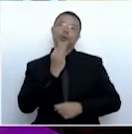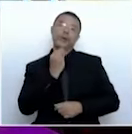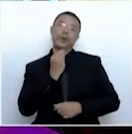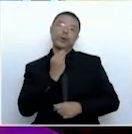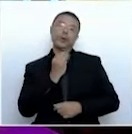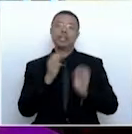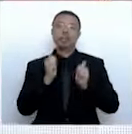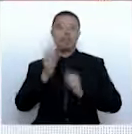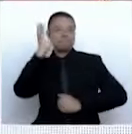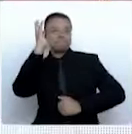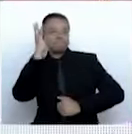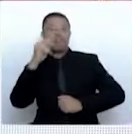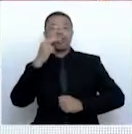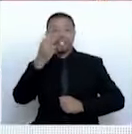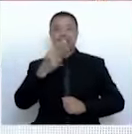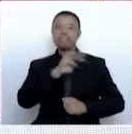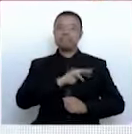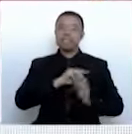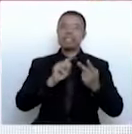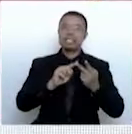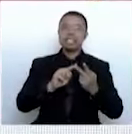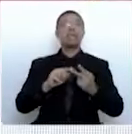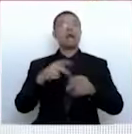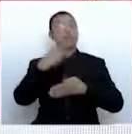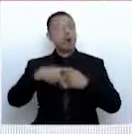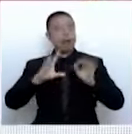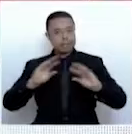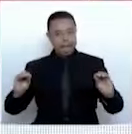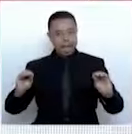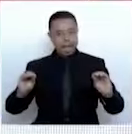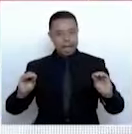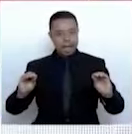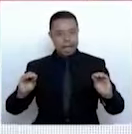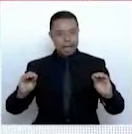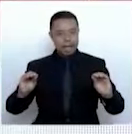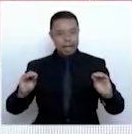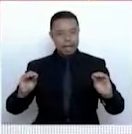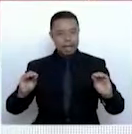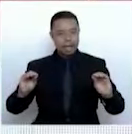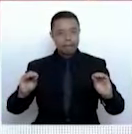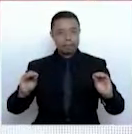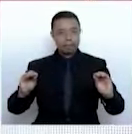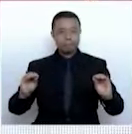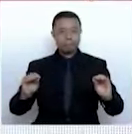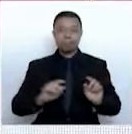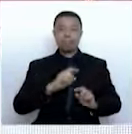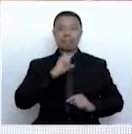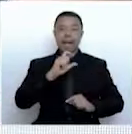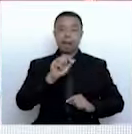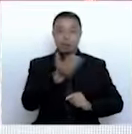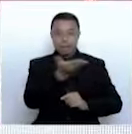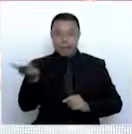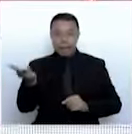Suswono untuk menyampaikan visi, misi dan program kerja. Kedua pasangan calon yang lain